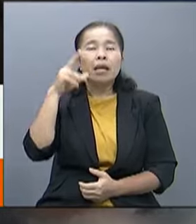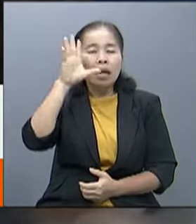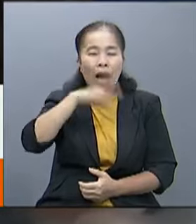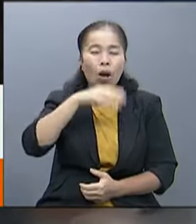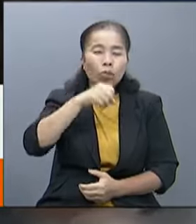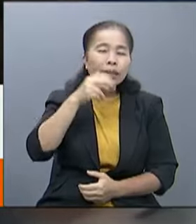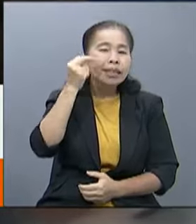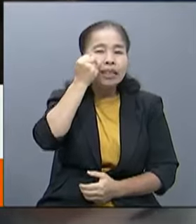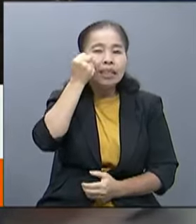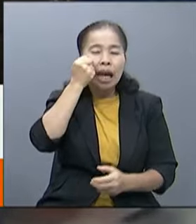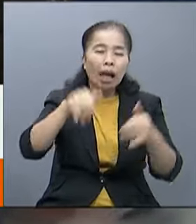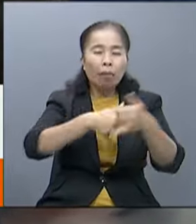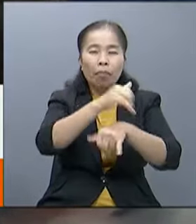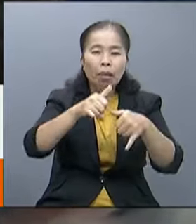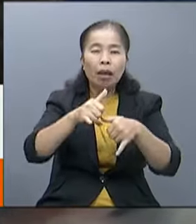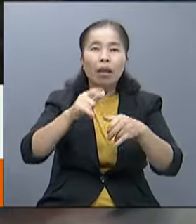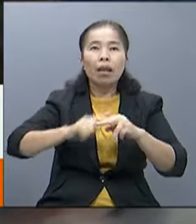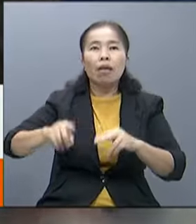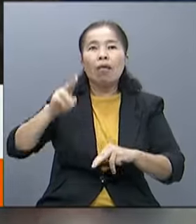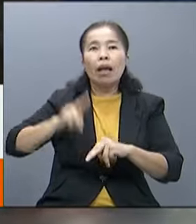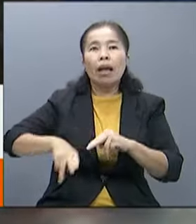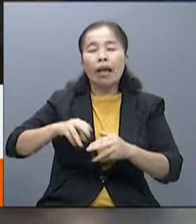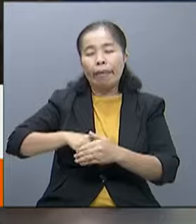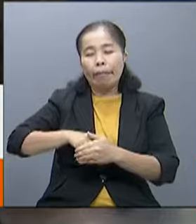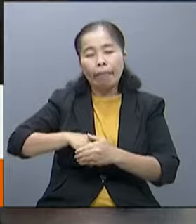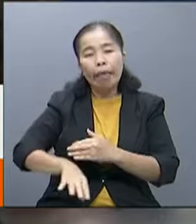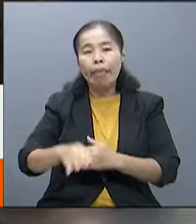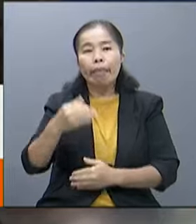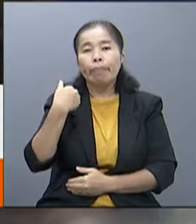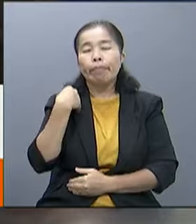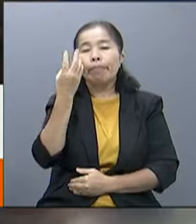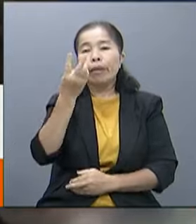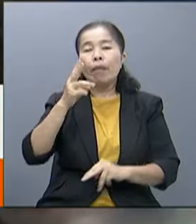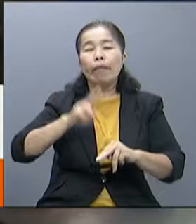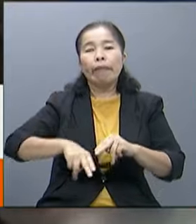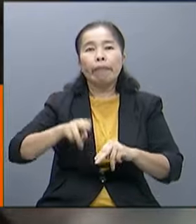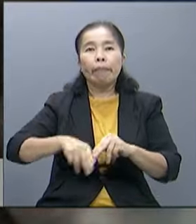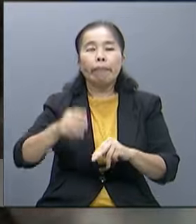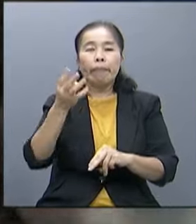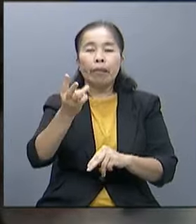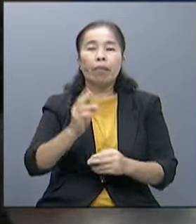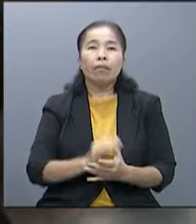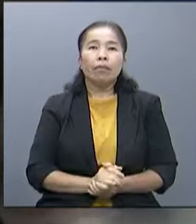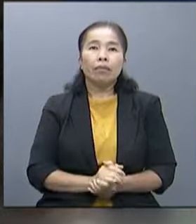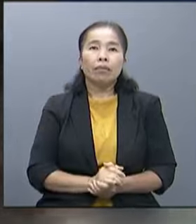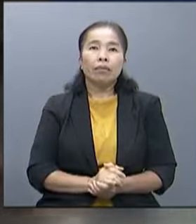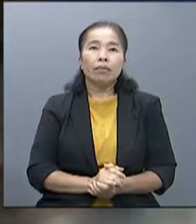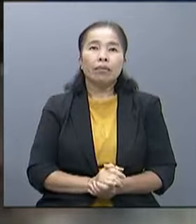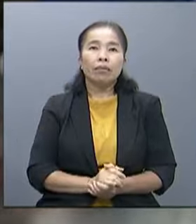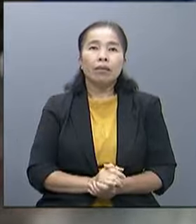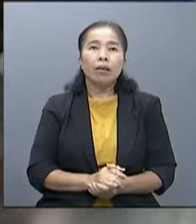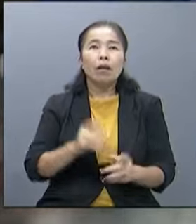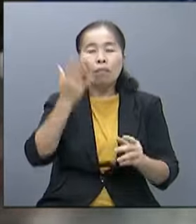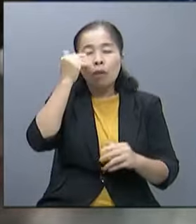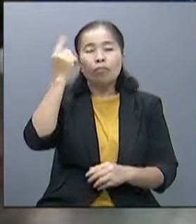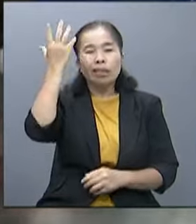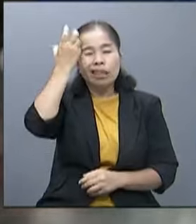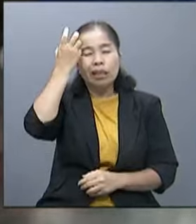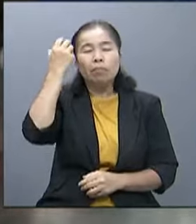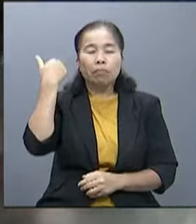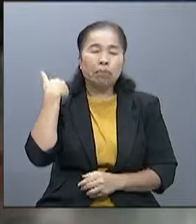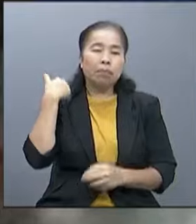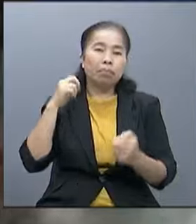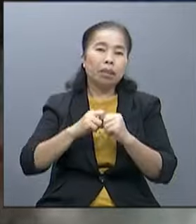ให้ไม่คยไข่ไข่หดไข่เล็กลงอะไรอย่างเงี้ยค่ะออใช่ก็เลยตอนนี้มีผลกระทบมากก็มีอยู่